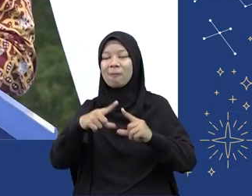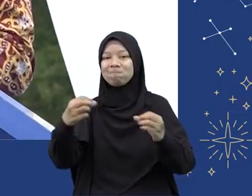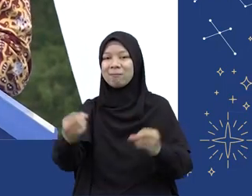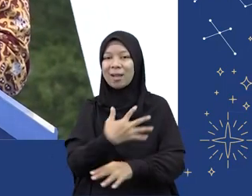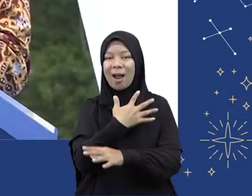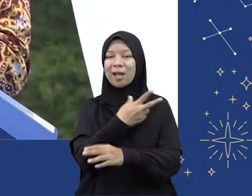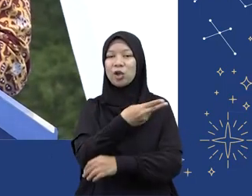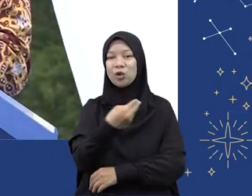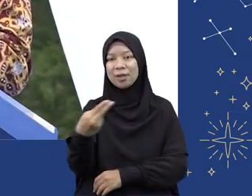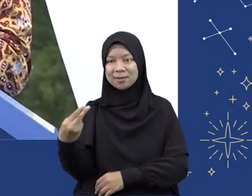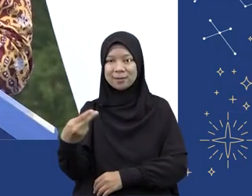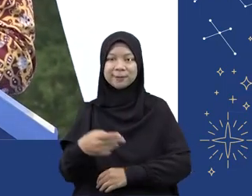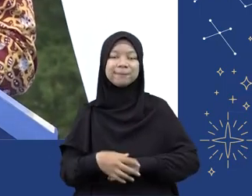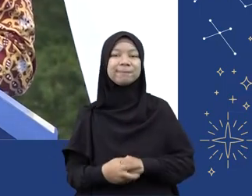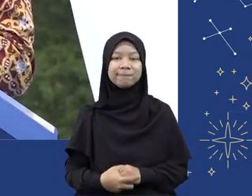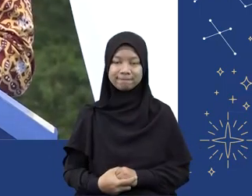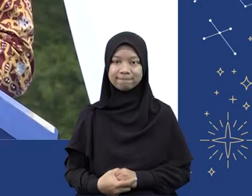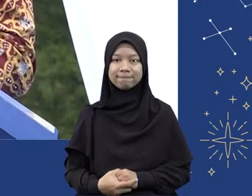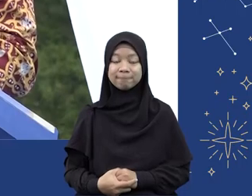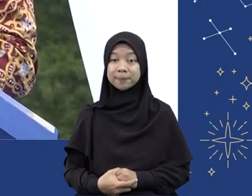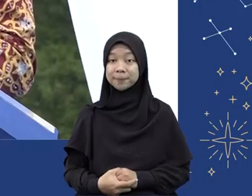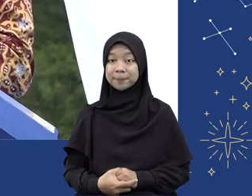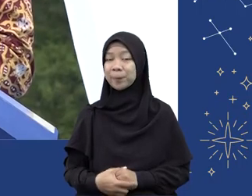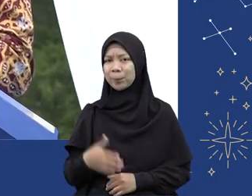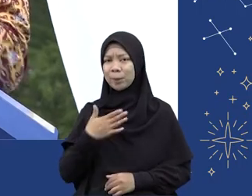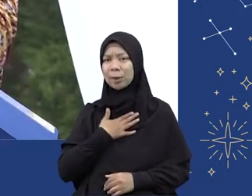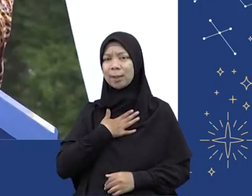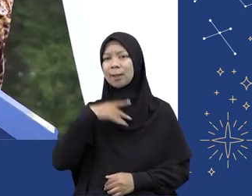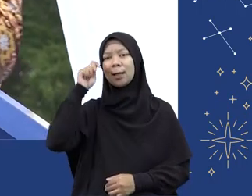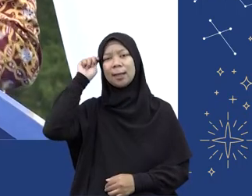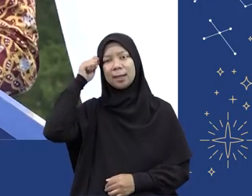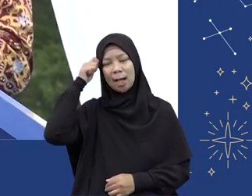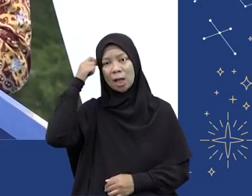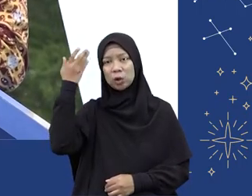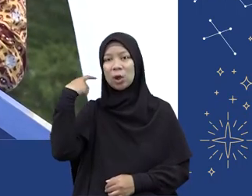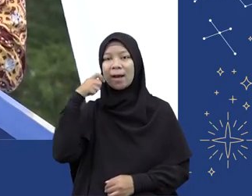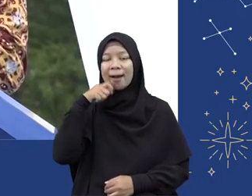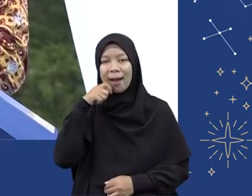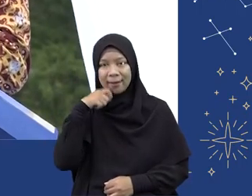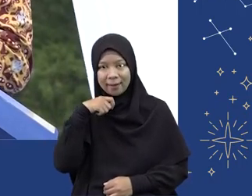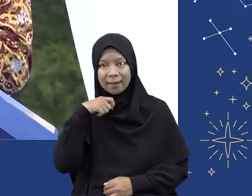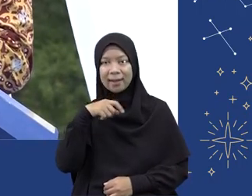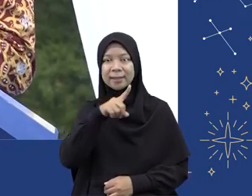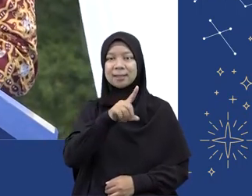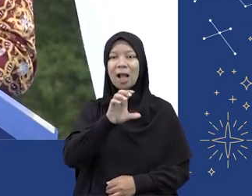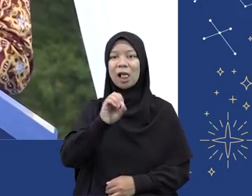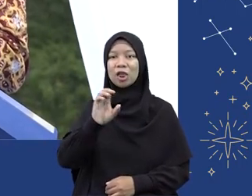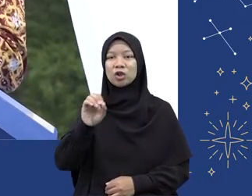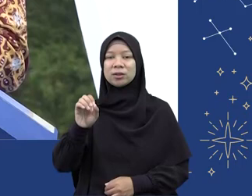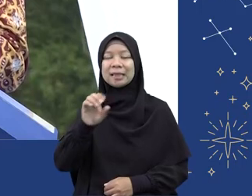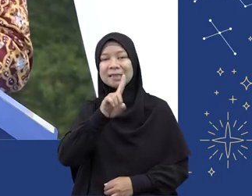kita semua yang saya ingat kakek mertua saya 101 tahun